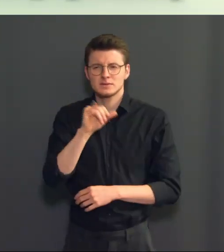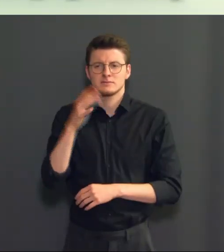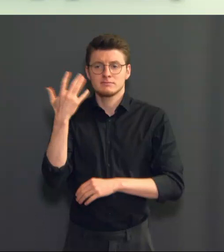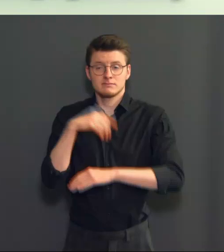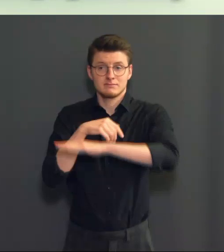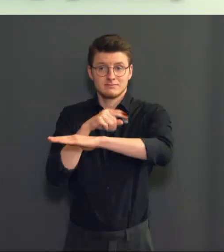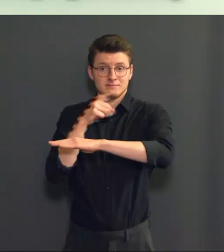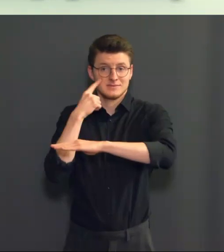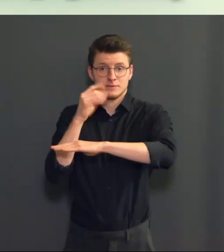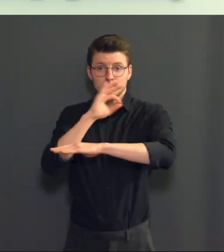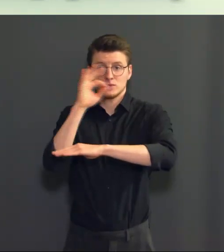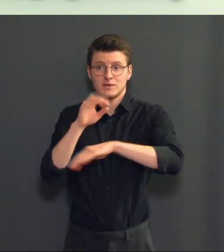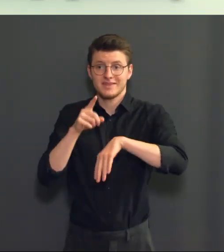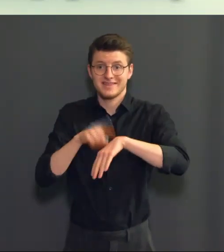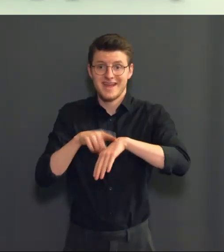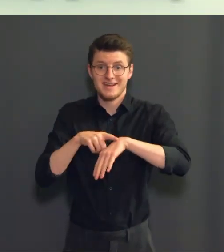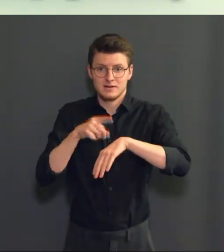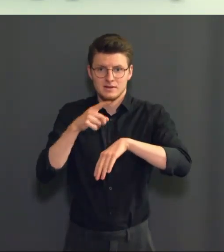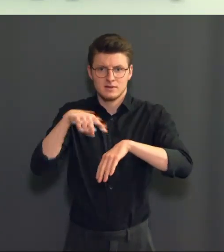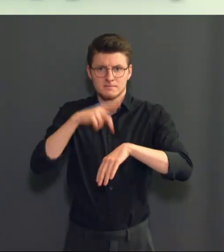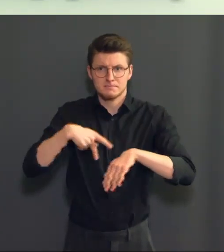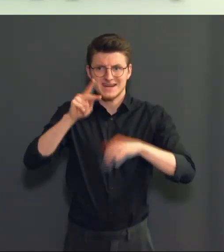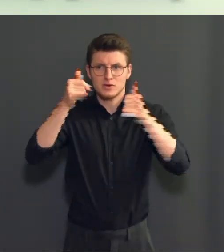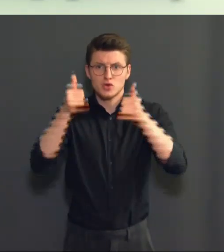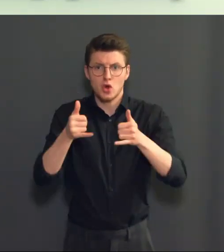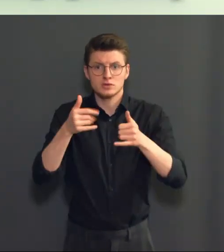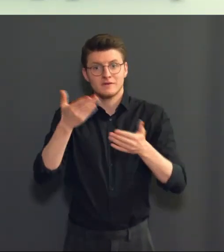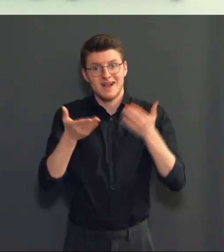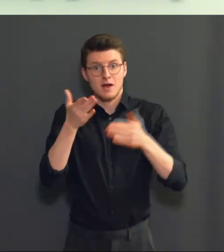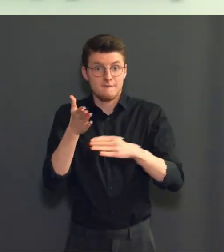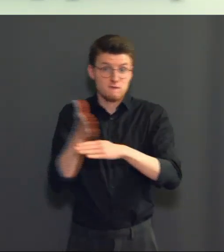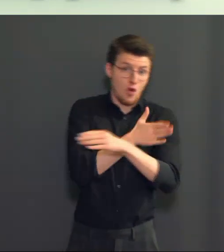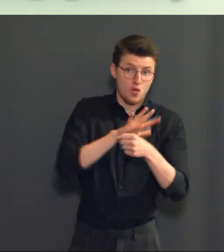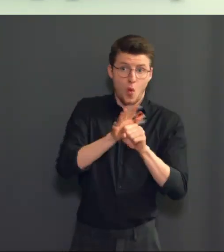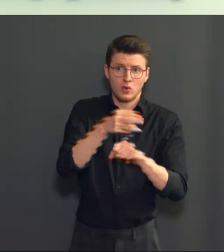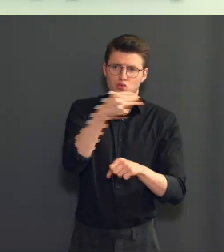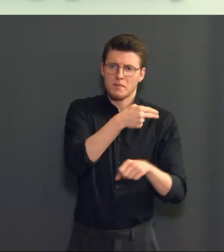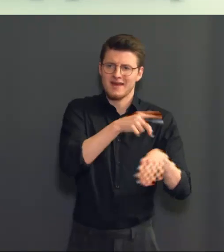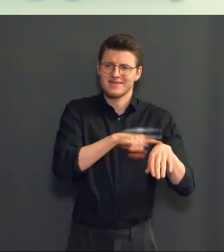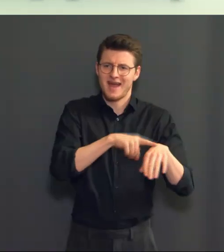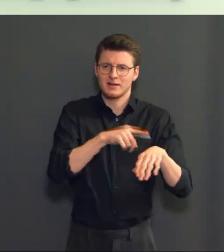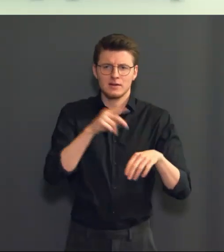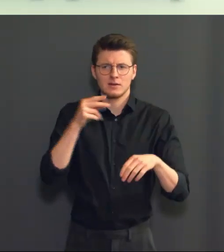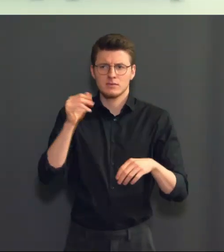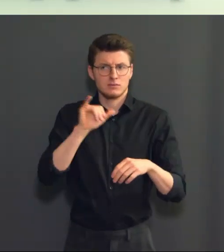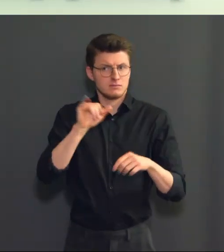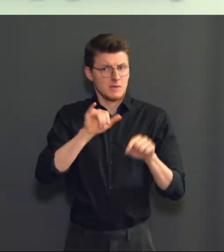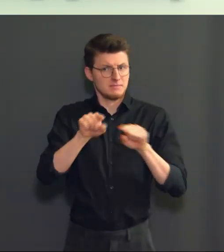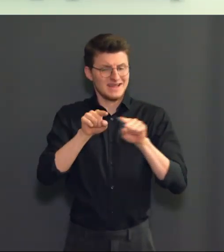dat we meer thuis blijven dan normaal. En met normaal bedoelen we zoals dat het geval was